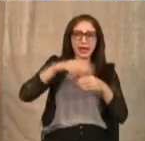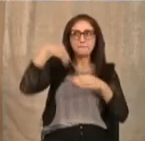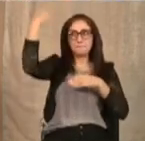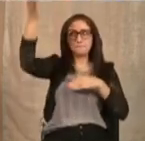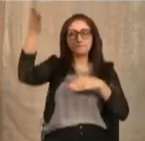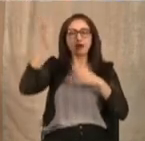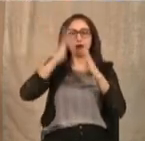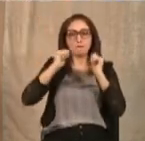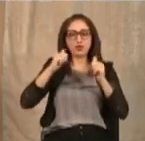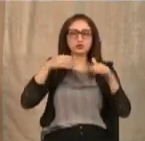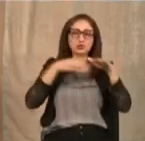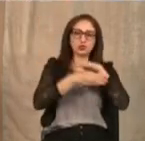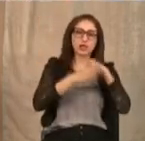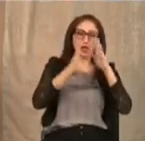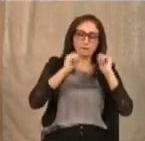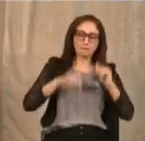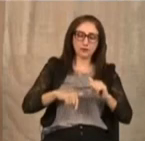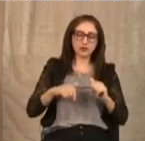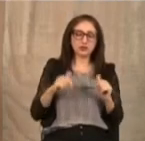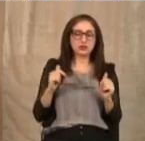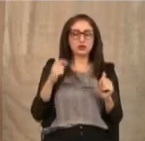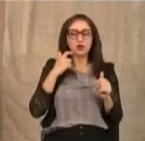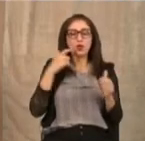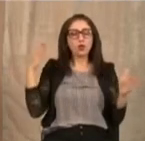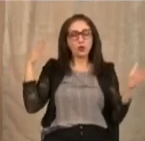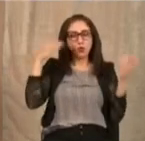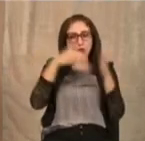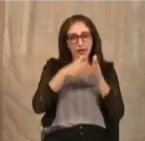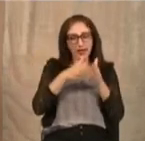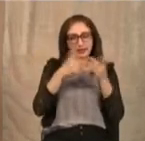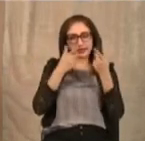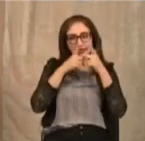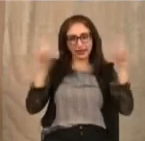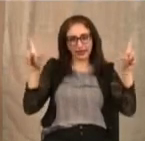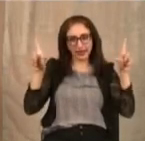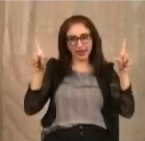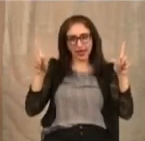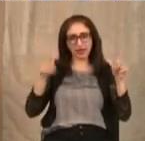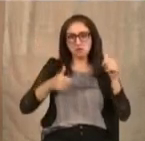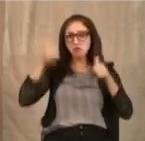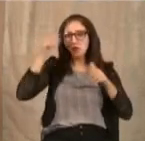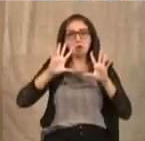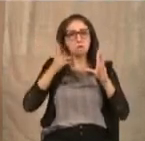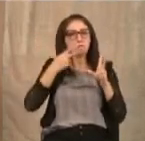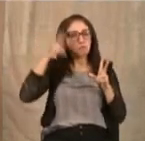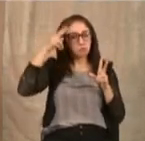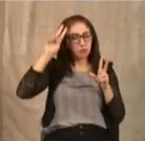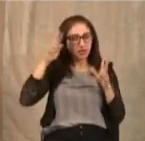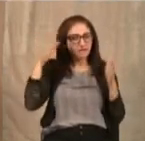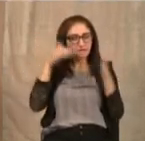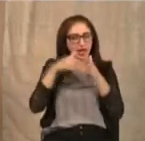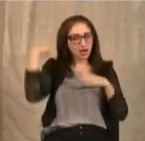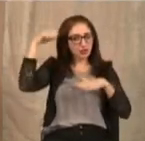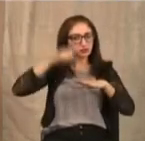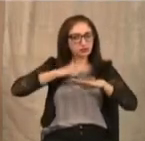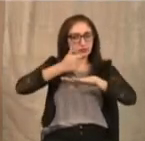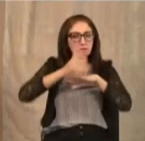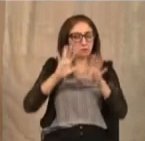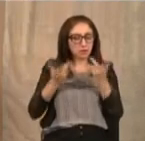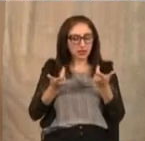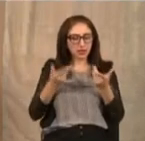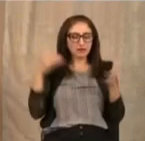والداخل واخيرا اعلان النتائج النهائيه وقد كان